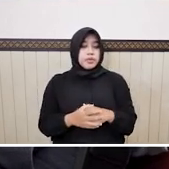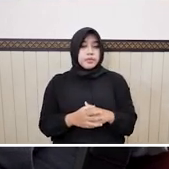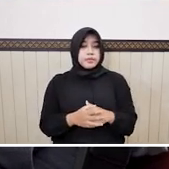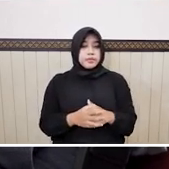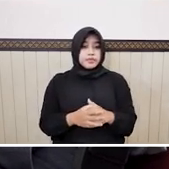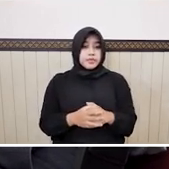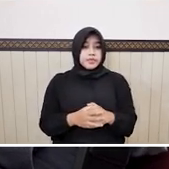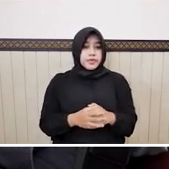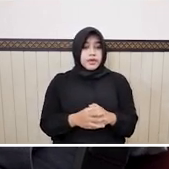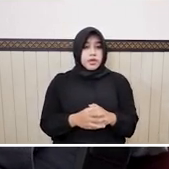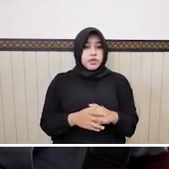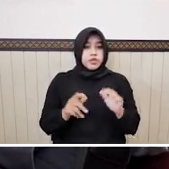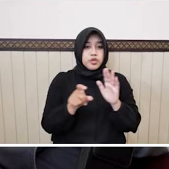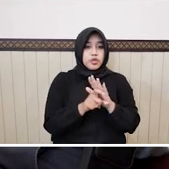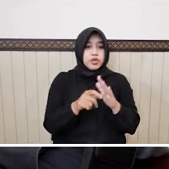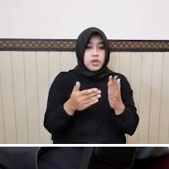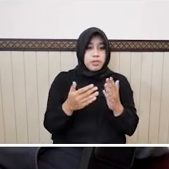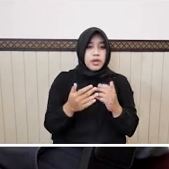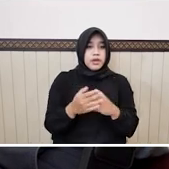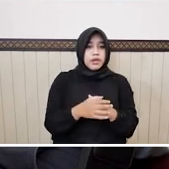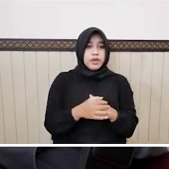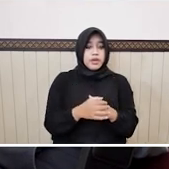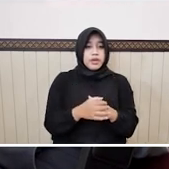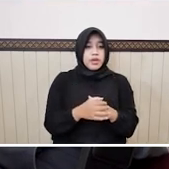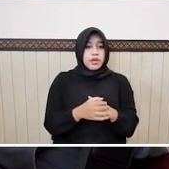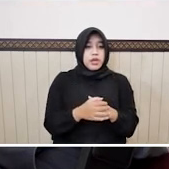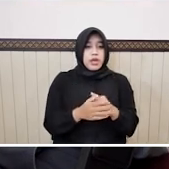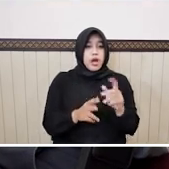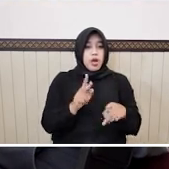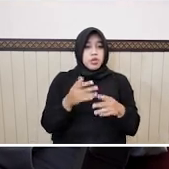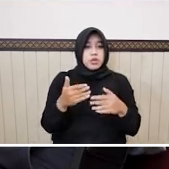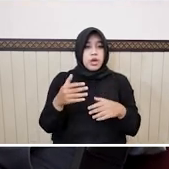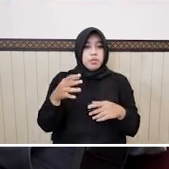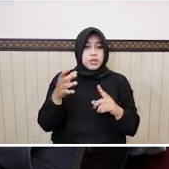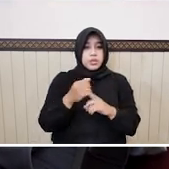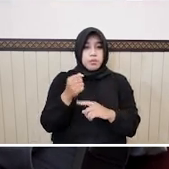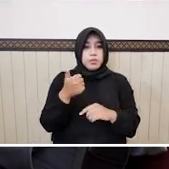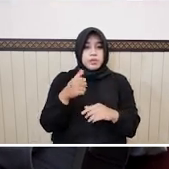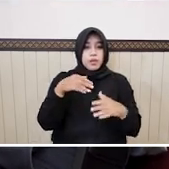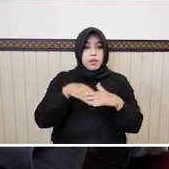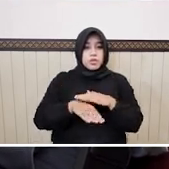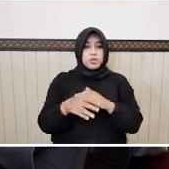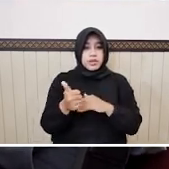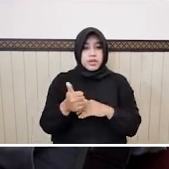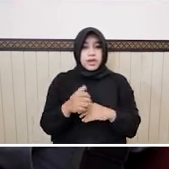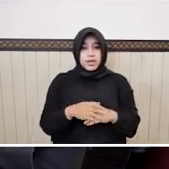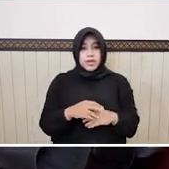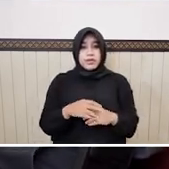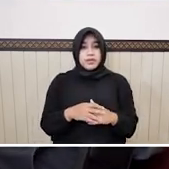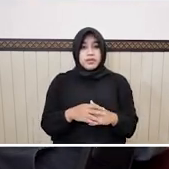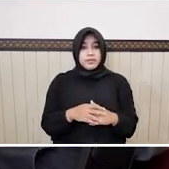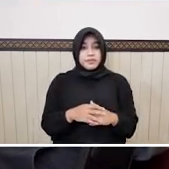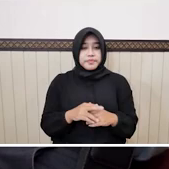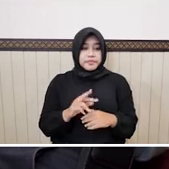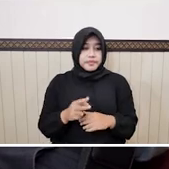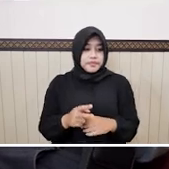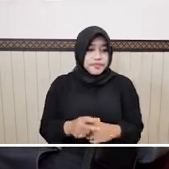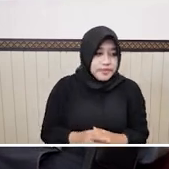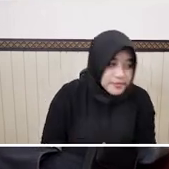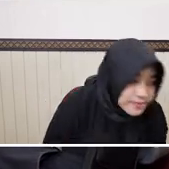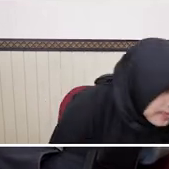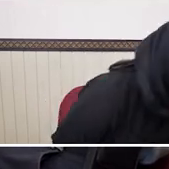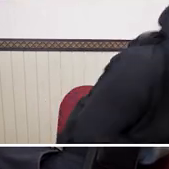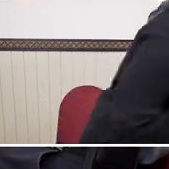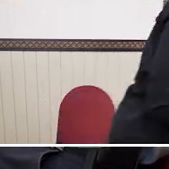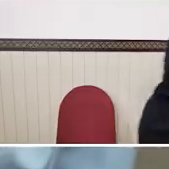itu misalnya kalau dia sudah mencapai di harus bisa masuk setelah masuk mau ngapain Itu kan